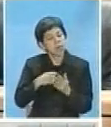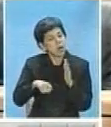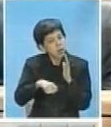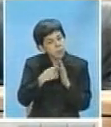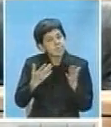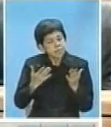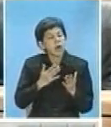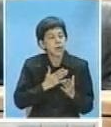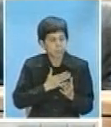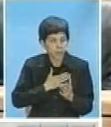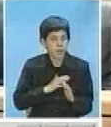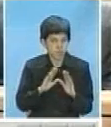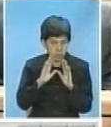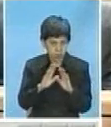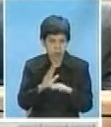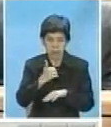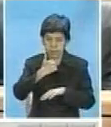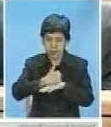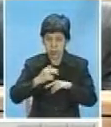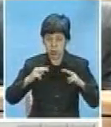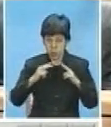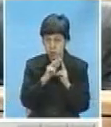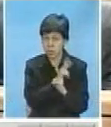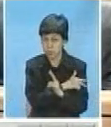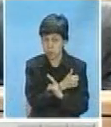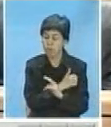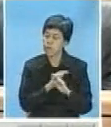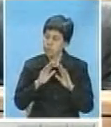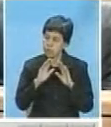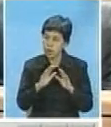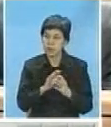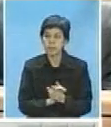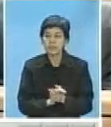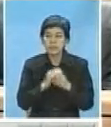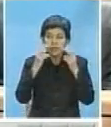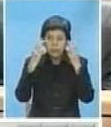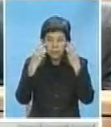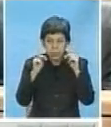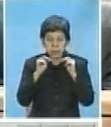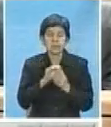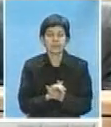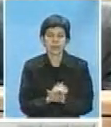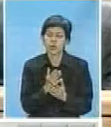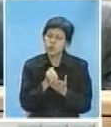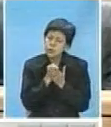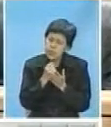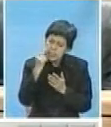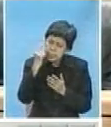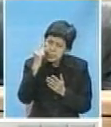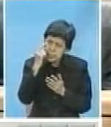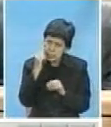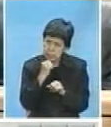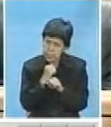มจำเป็นที่จะต้องฝากท่านรัฐมนตรีว่าการกระทรวงสาธารณสุขและท่านนายกรัฐมนตรีท่านช่วยไปพิจารณาที่ว่